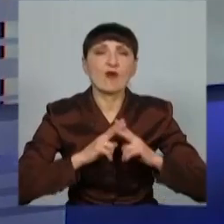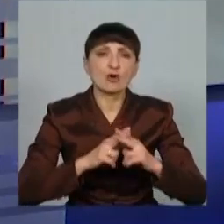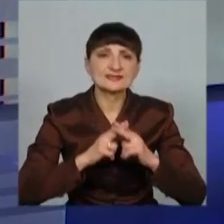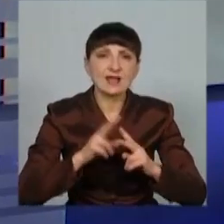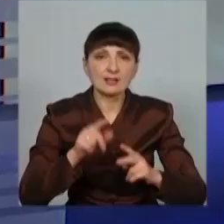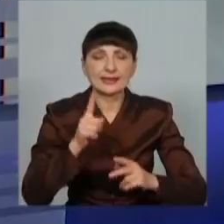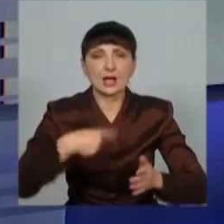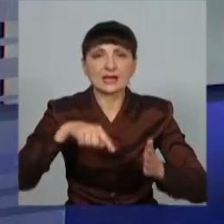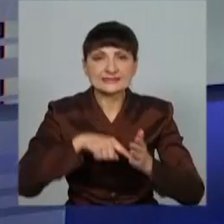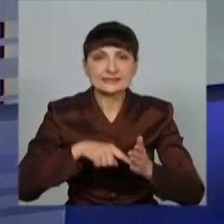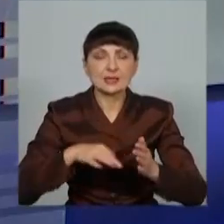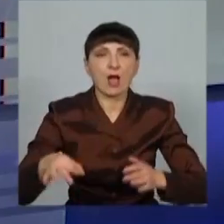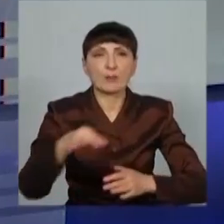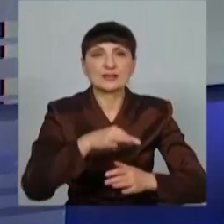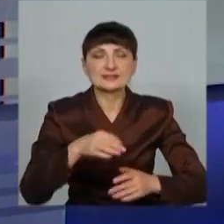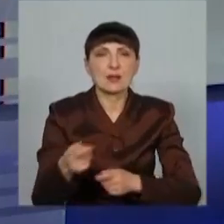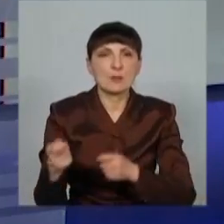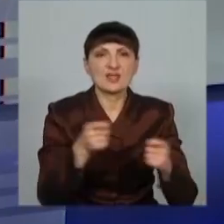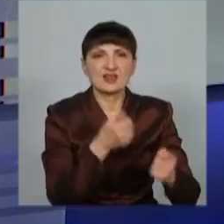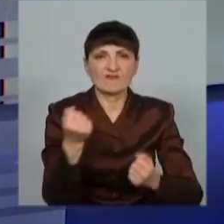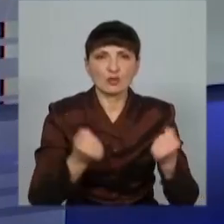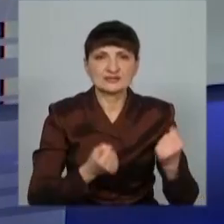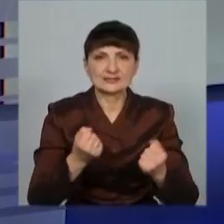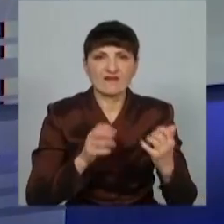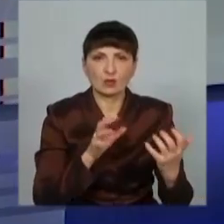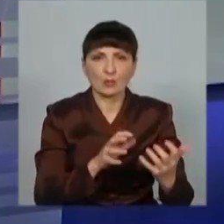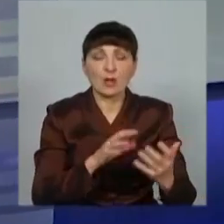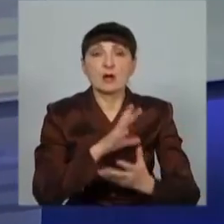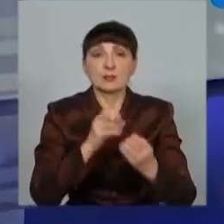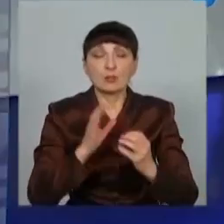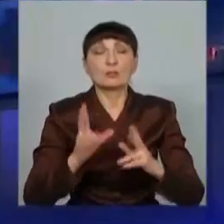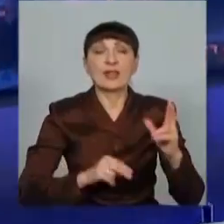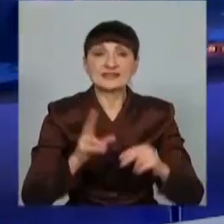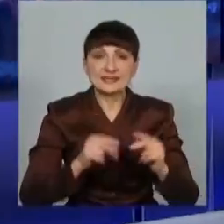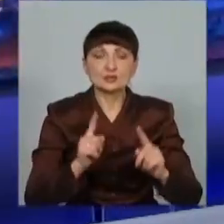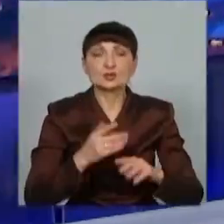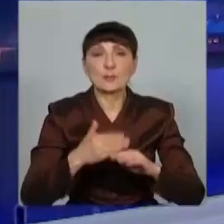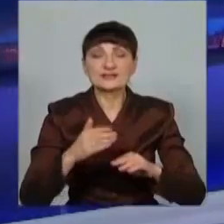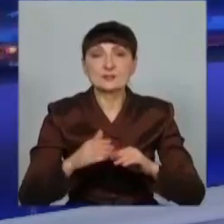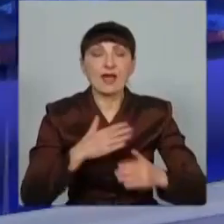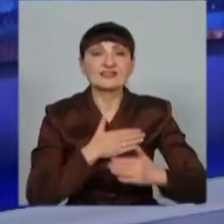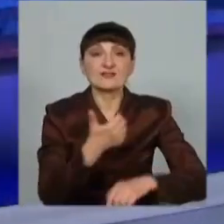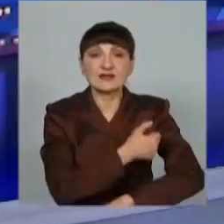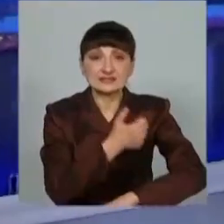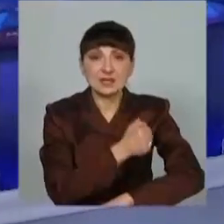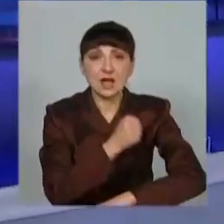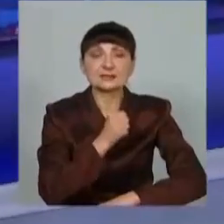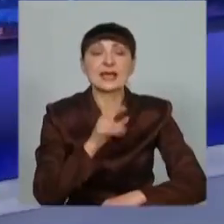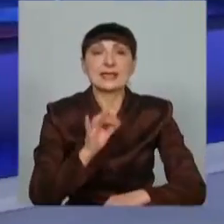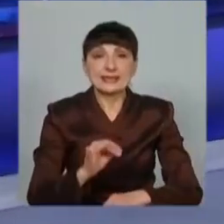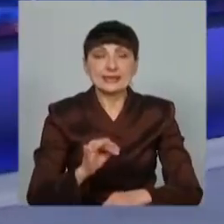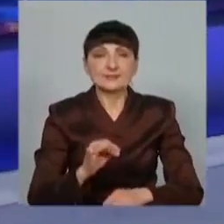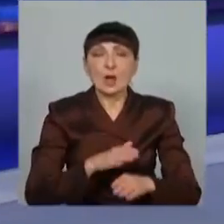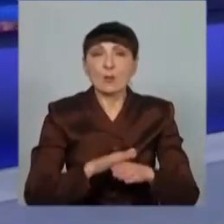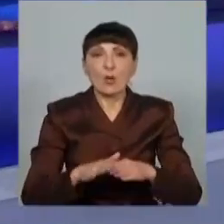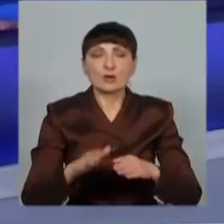также на городские и областные перевозки. Таким образом, Диас, будем надеяться, что активная вакцинация, а также